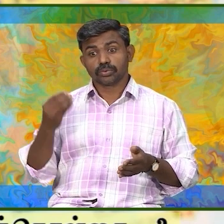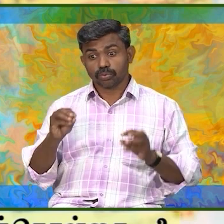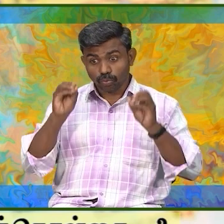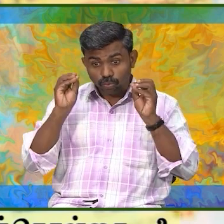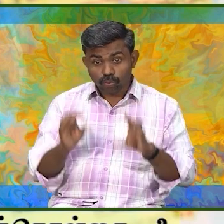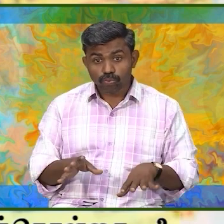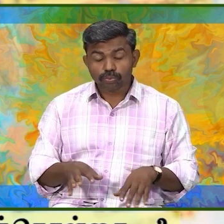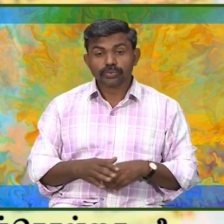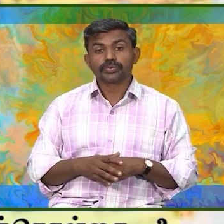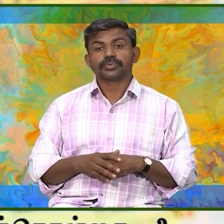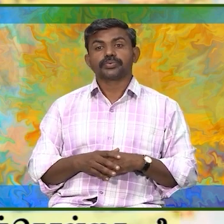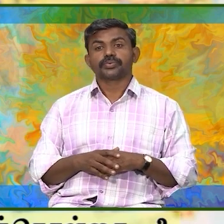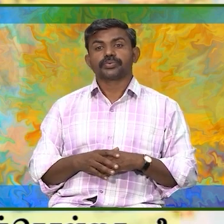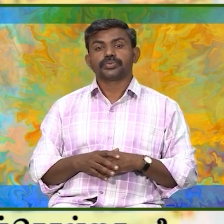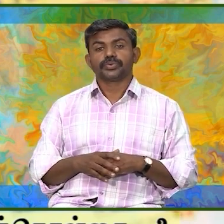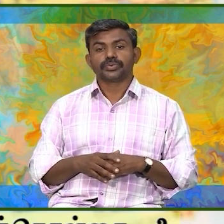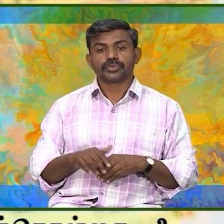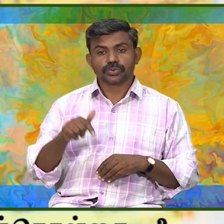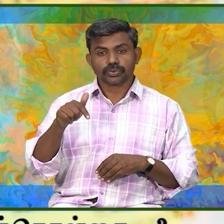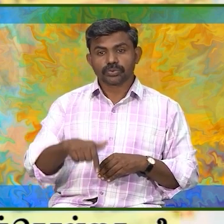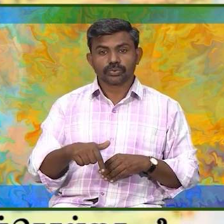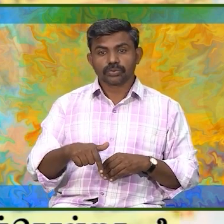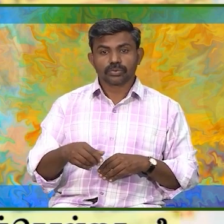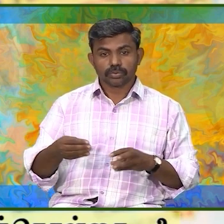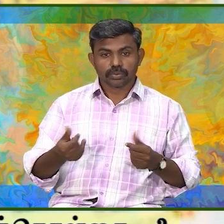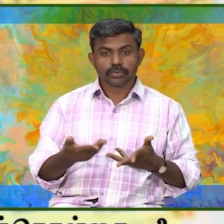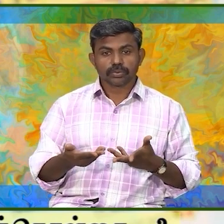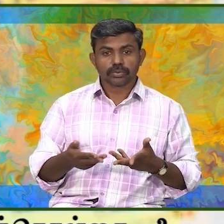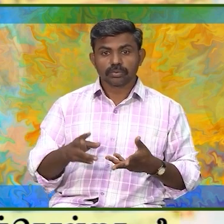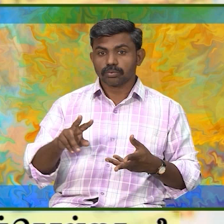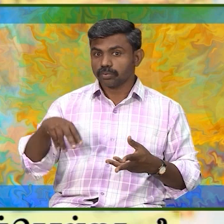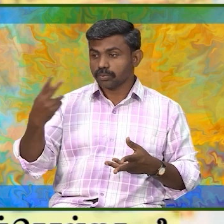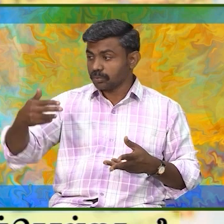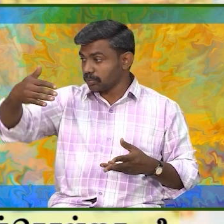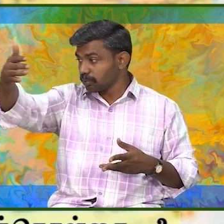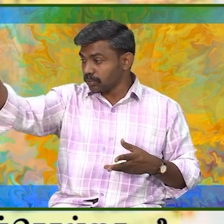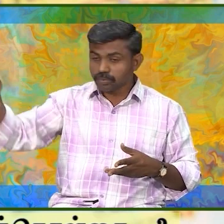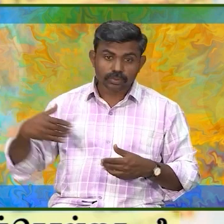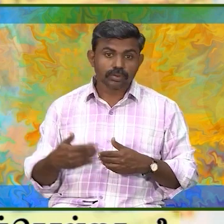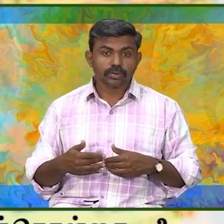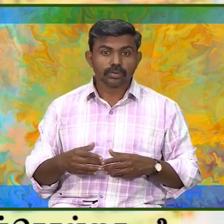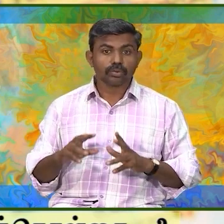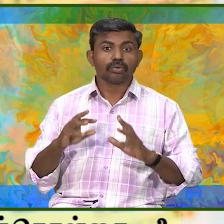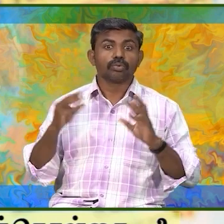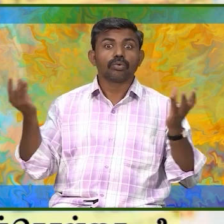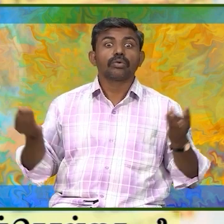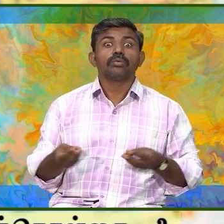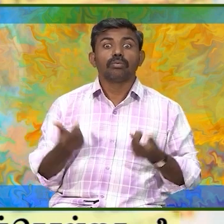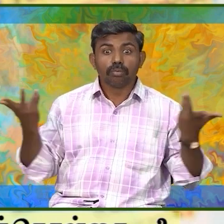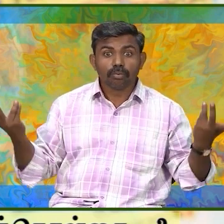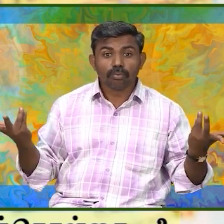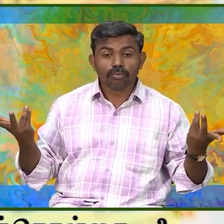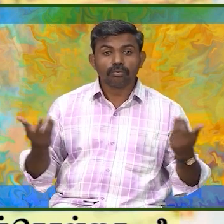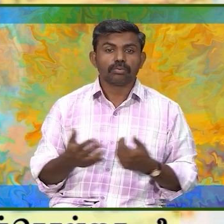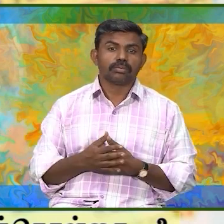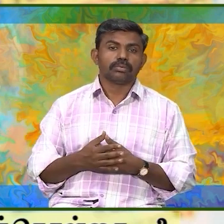ஒரு மோசமான ஒரு ஆயுதம். ஒரு நாடு பயன்படுத்திவிட்டால் பக்கத்து நாடு அடுத்த நாடு இப்படி பயன்படுத்தி உலகமே சாம்பலாக